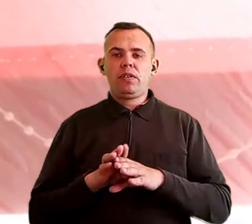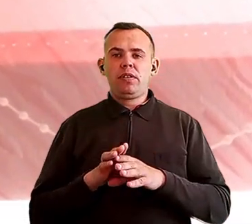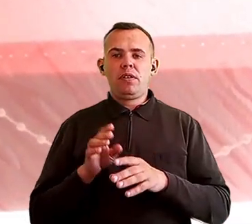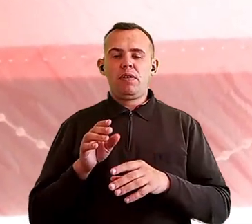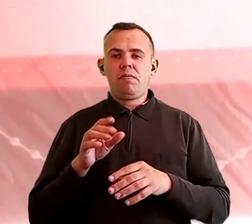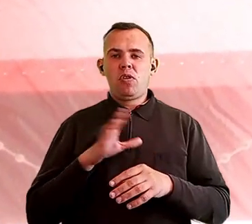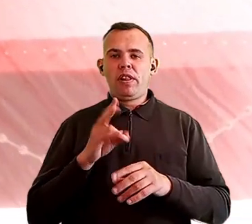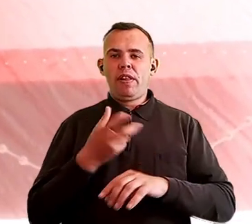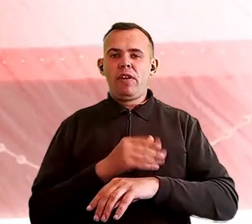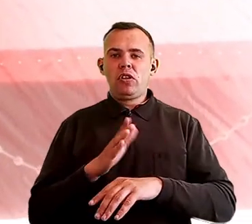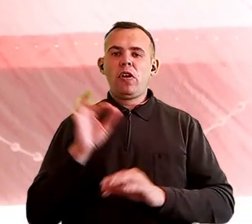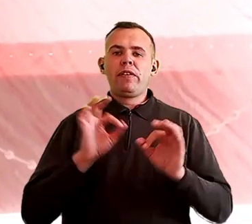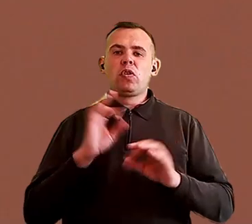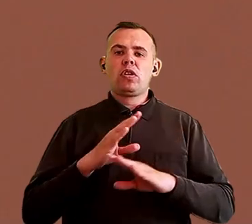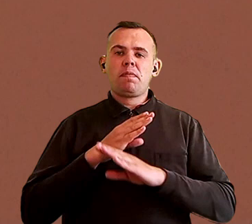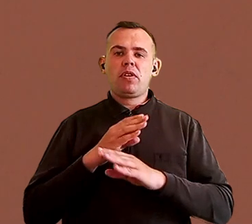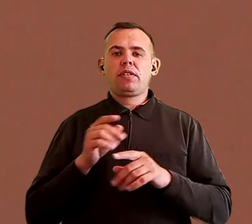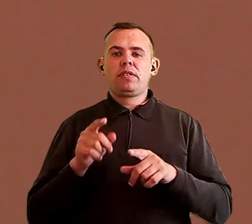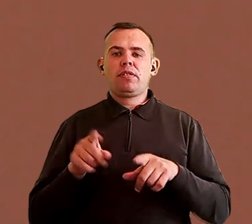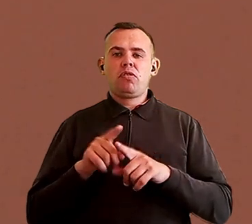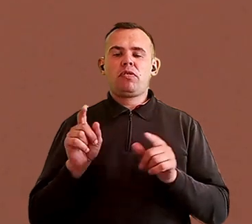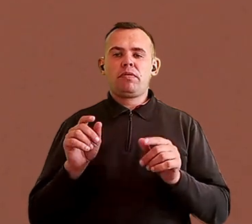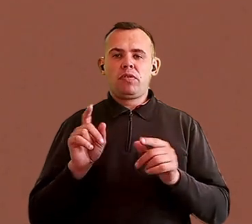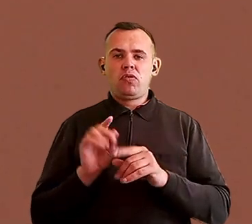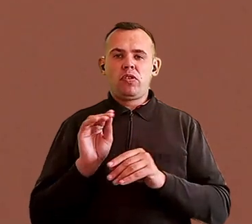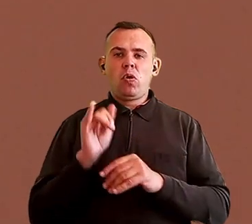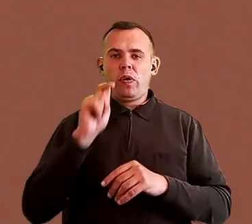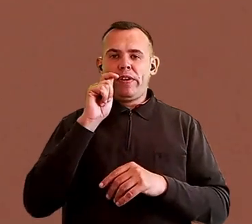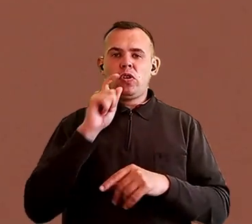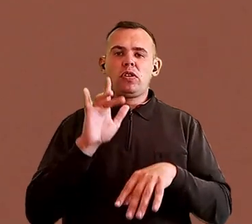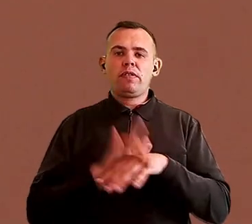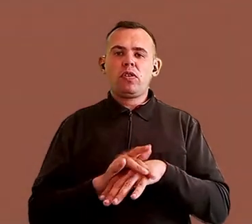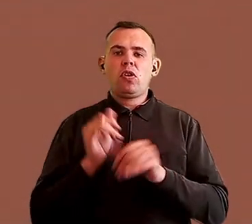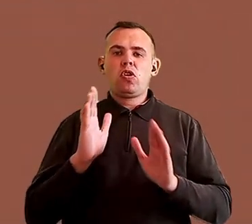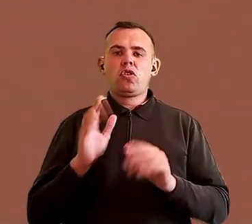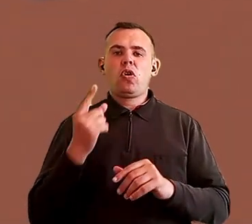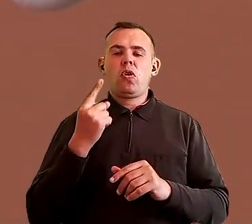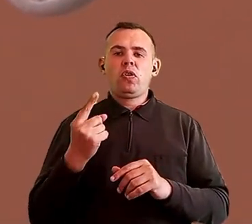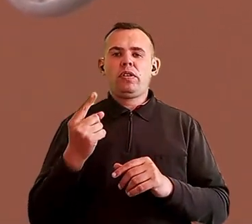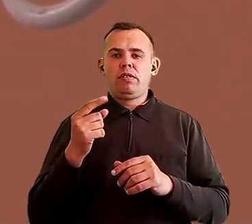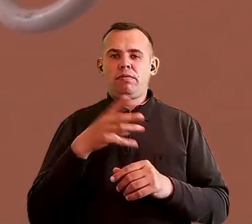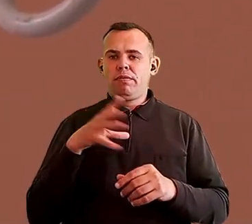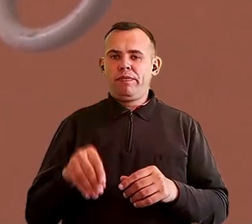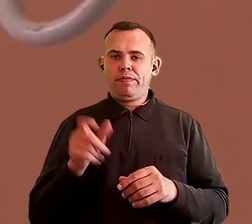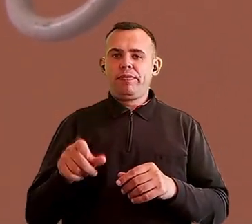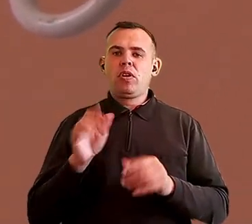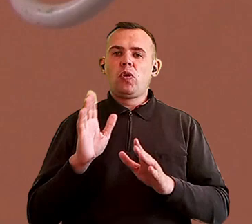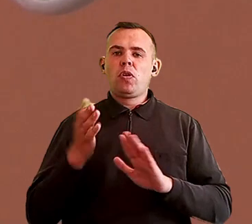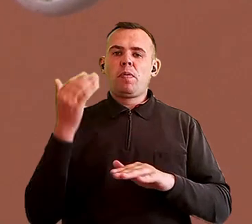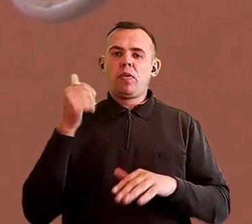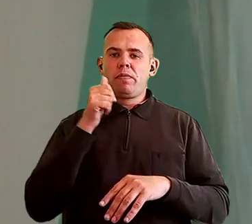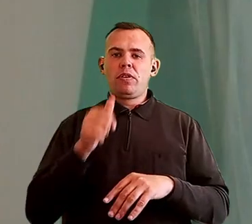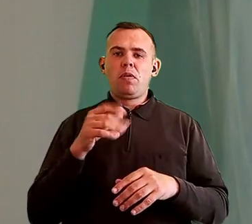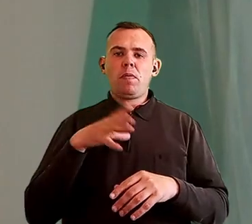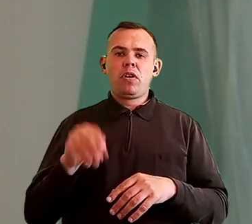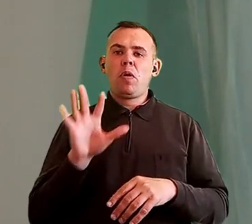Відсоток смертності теж знизився, додає. У квітні зафіксували лише один летальний випадок, тоді як попереднього місяця померло 5